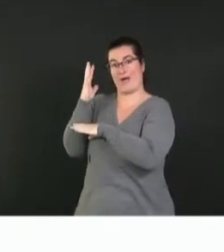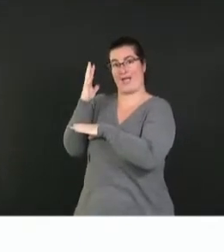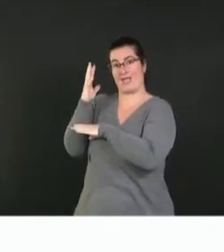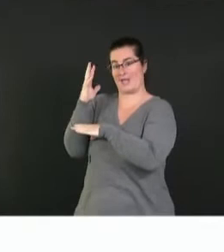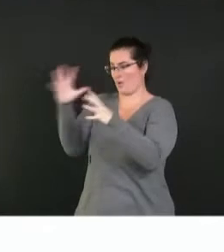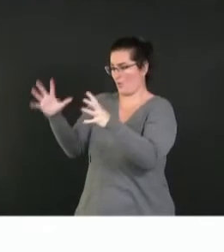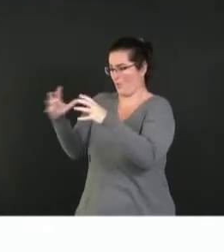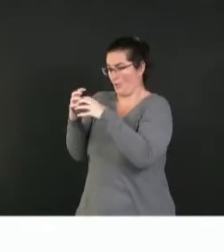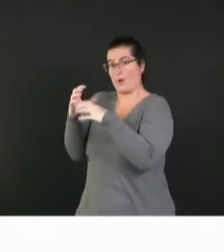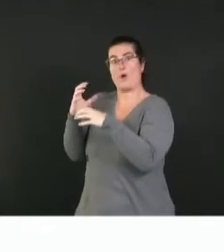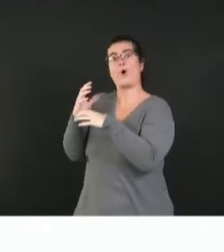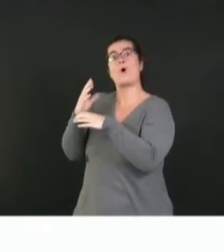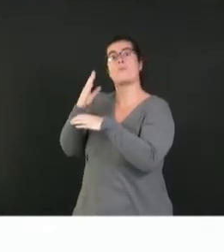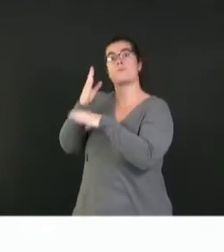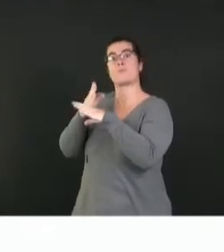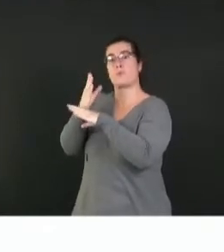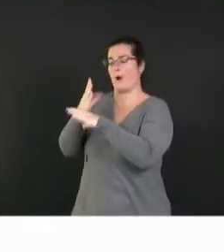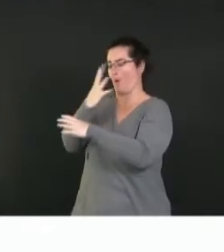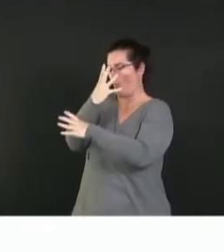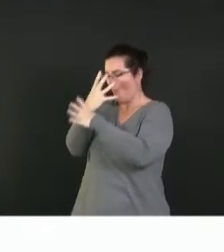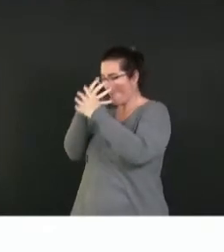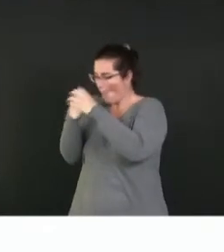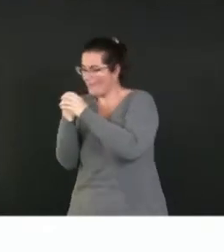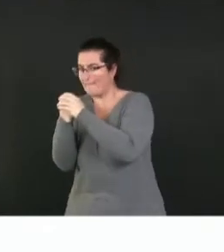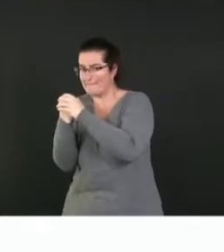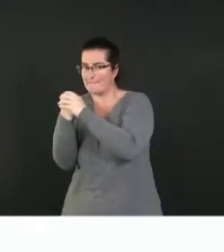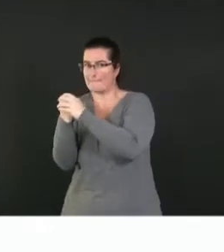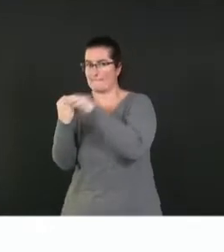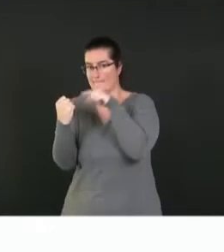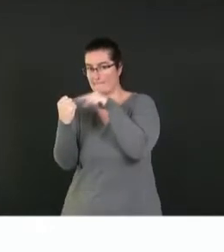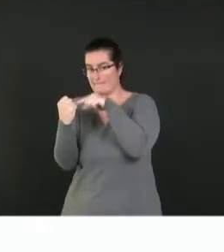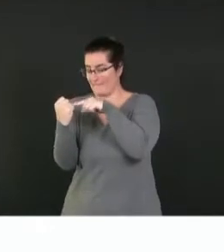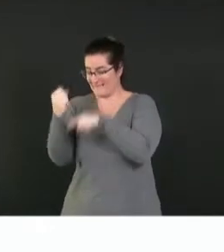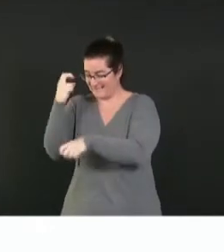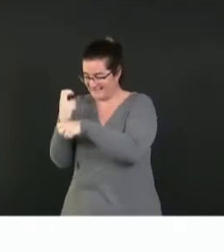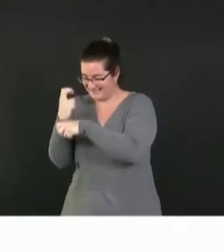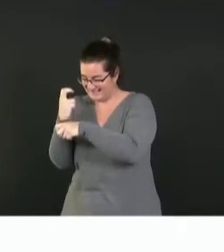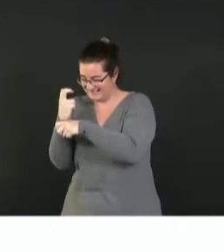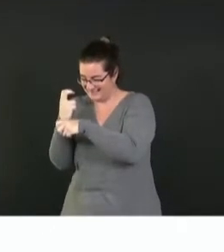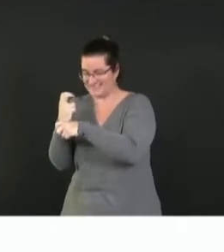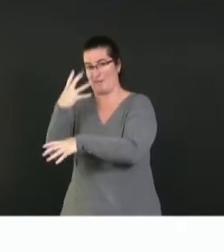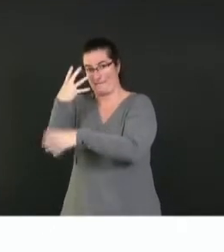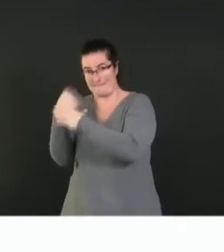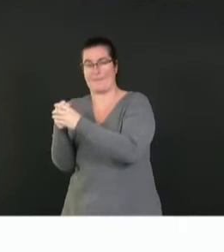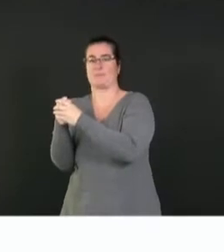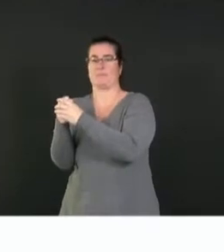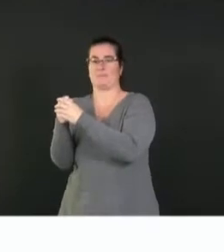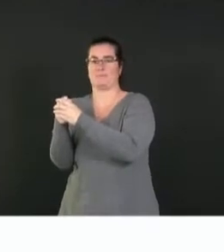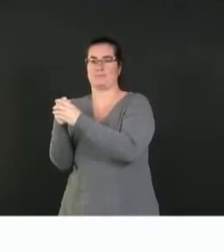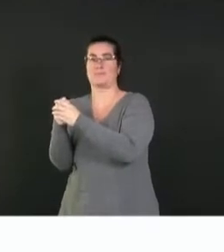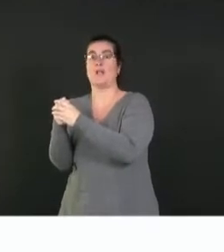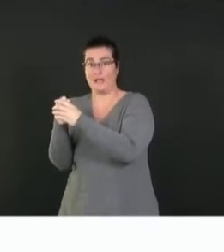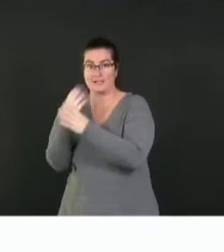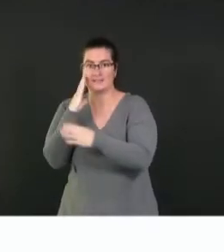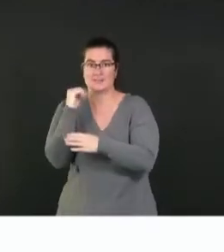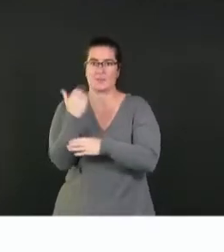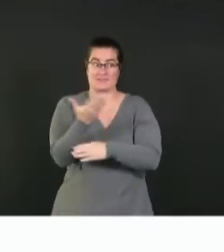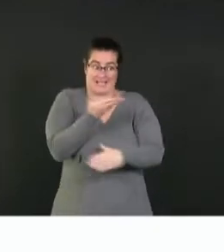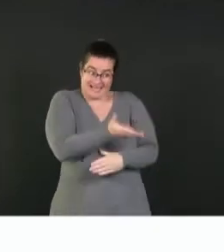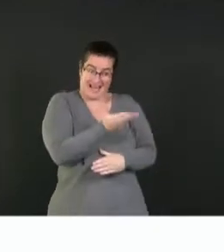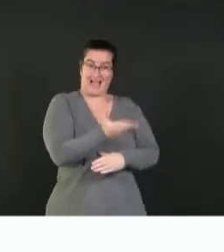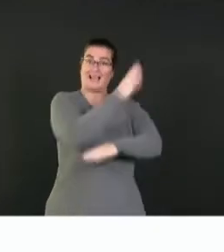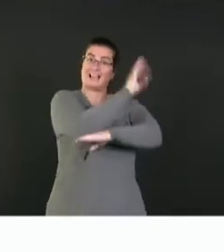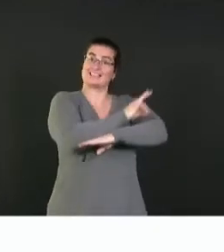va être stockée dans le bois et elle va pouvoir être stockée durablement dans le matériau bois. Et donc, on mise effectivement beaucoup